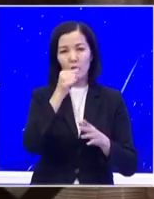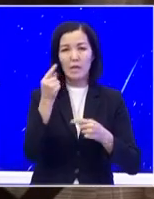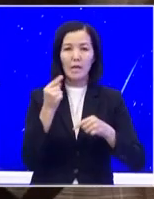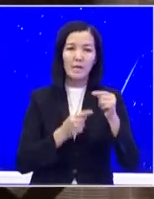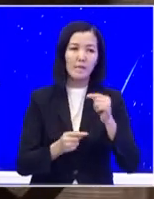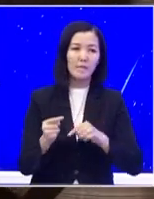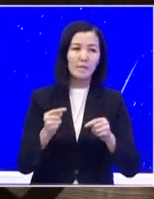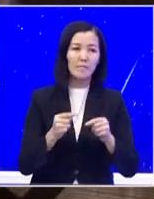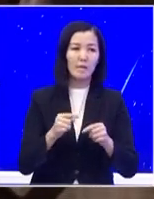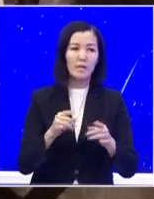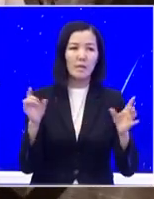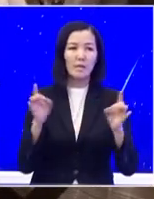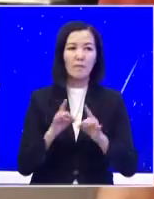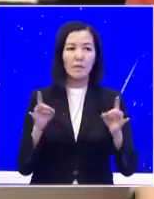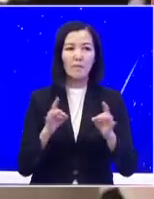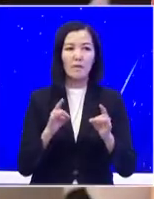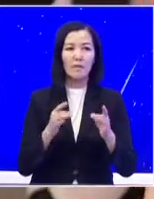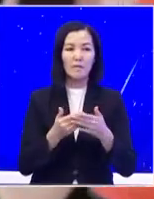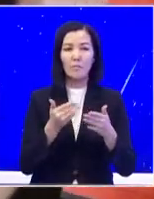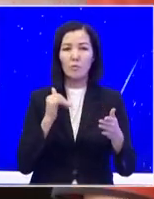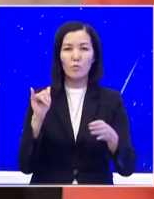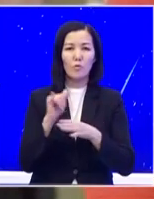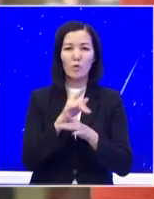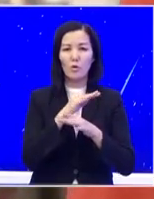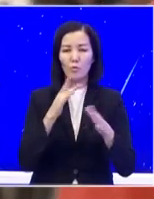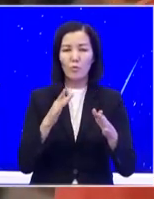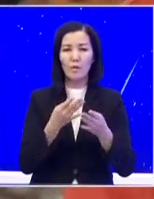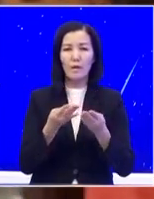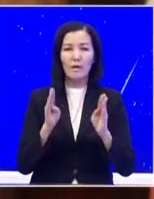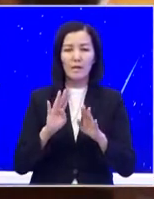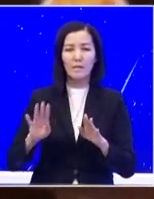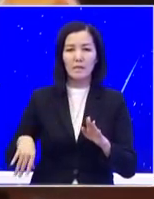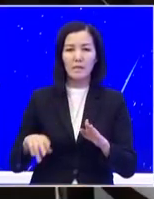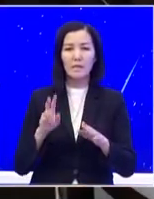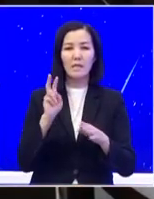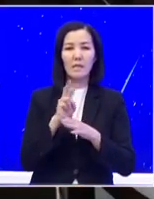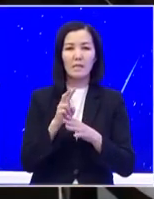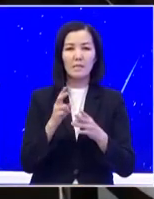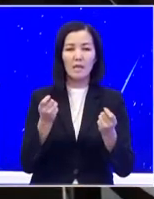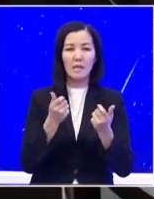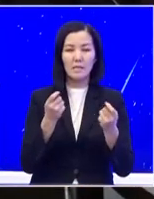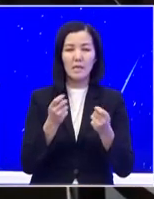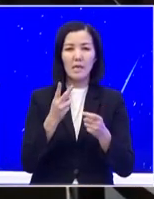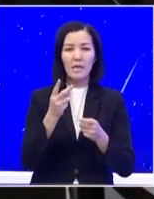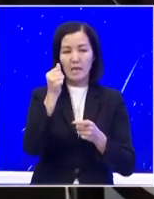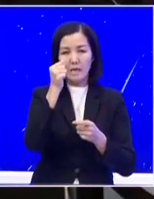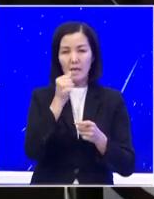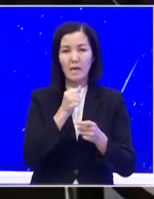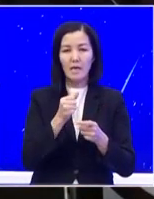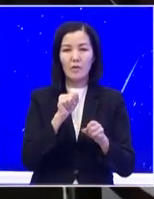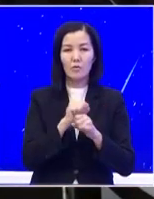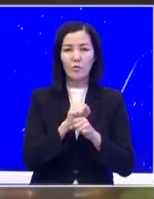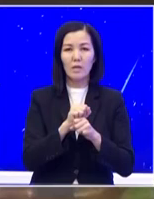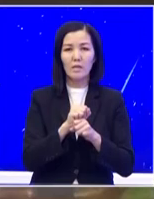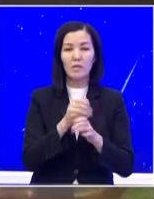кәсіппен айналысады. Мейрамханасынан бұрын қонағы үзілмейтін, ал карантиннен кейін келушілер сирек. Екі айға жұмысын тоқтатқан тамақтану орталығы